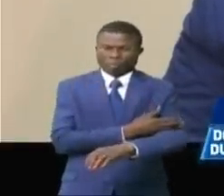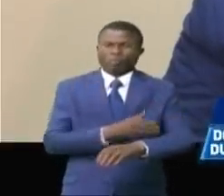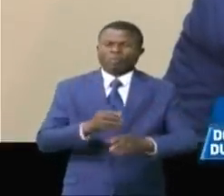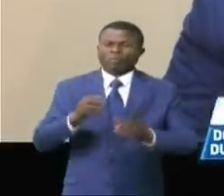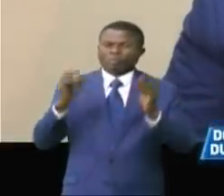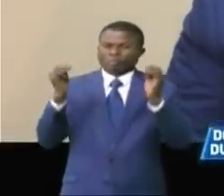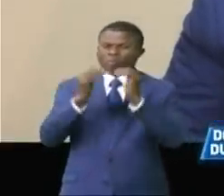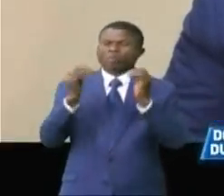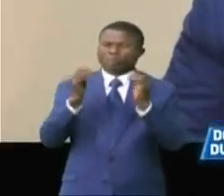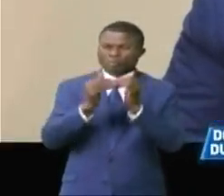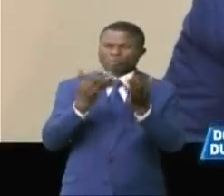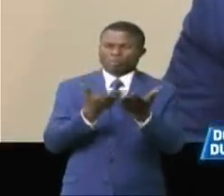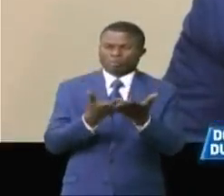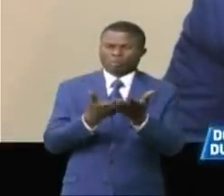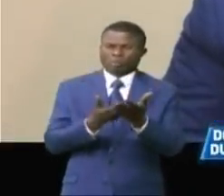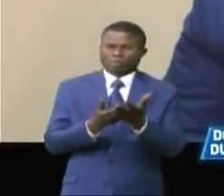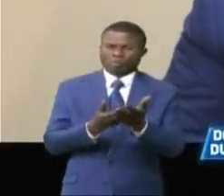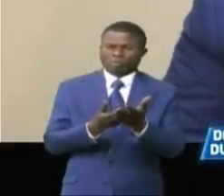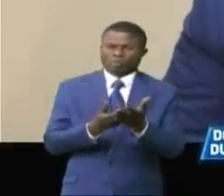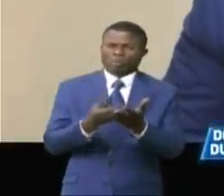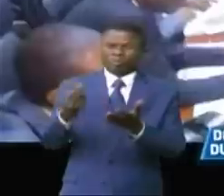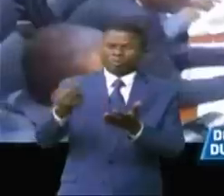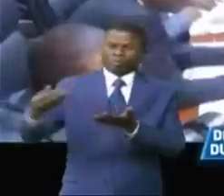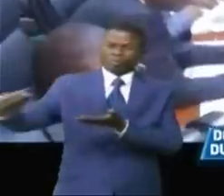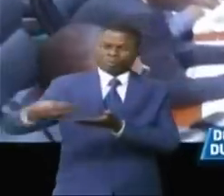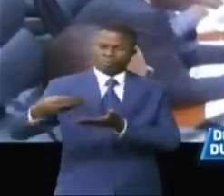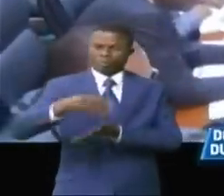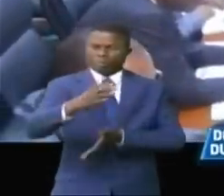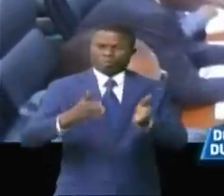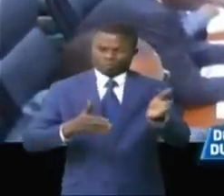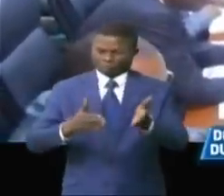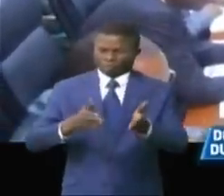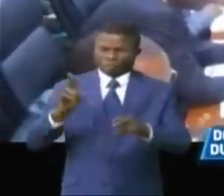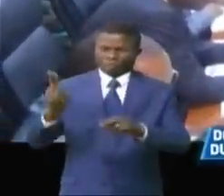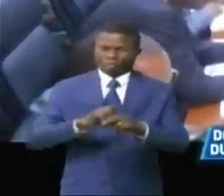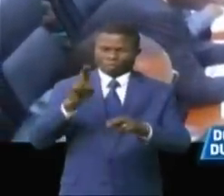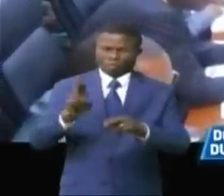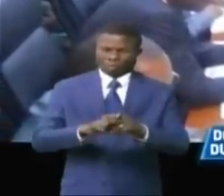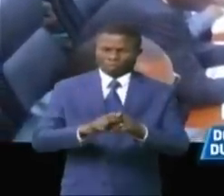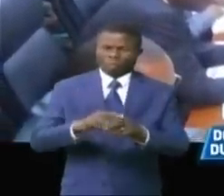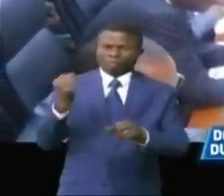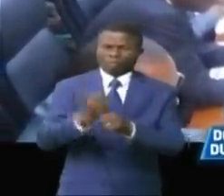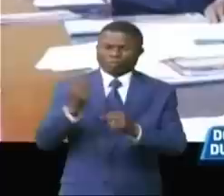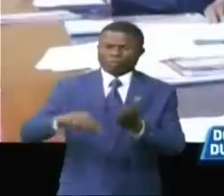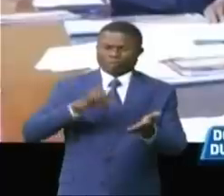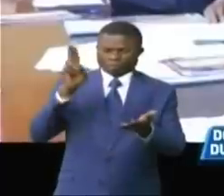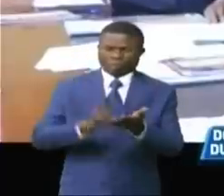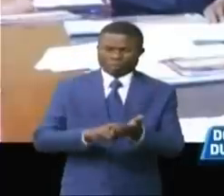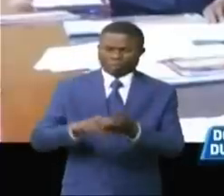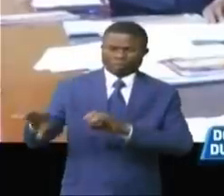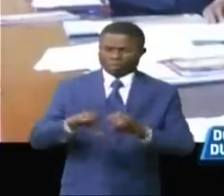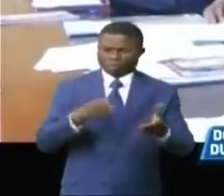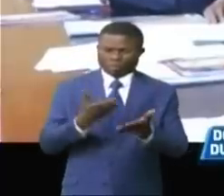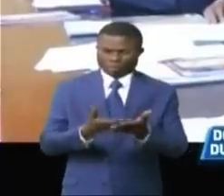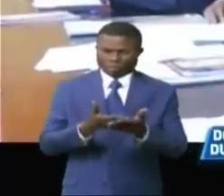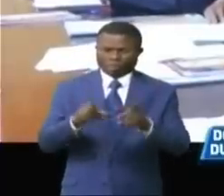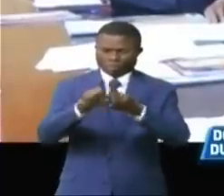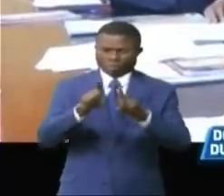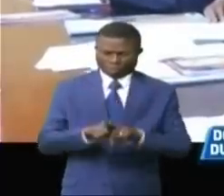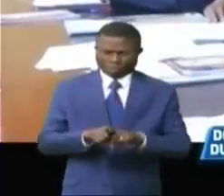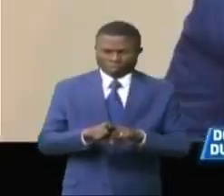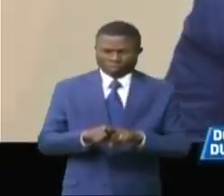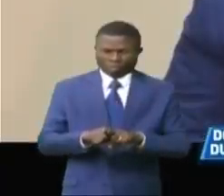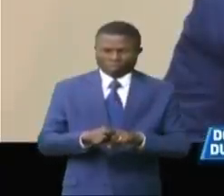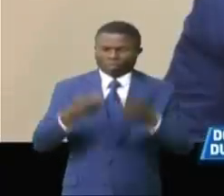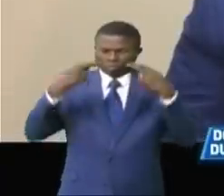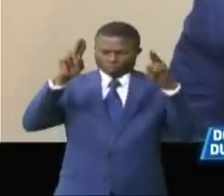d'une part aux recettes réalisées, à l'exécution des activités assignées et enfin au niveau d'atteinte